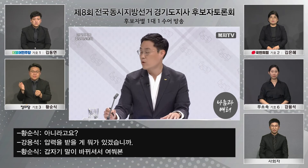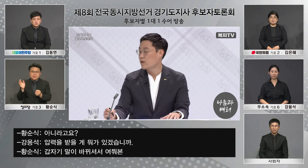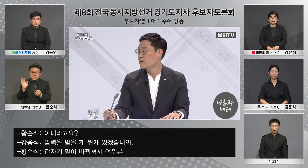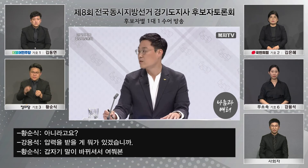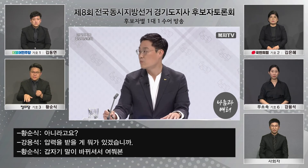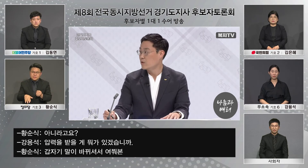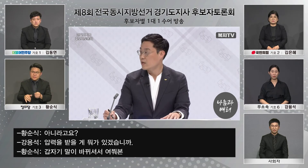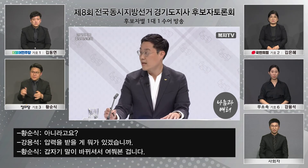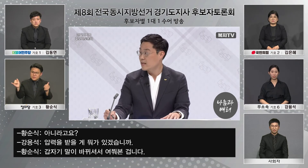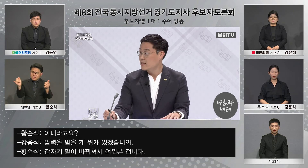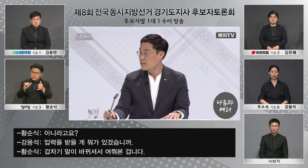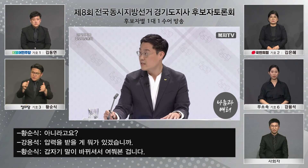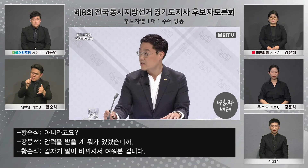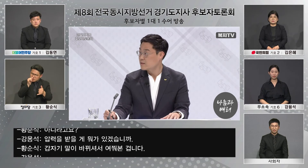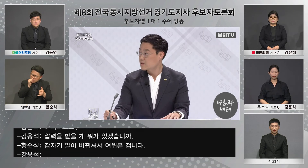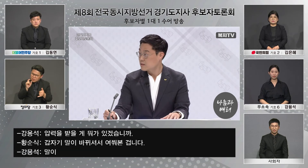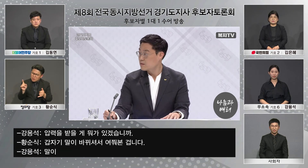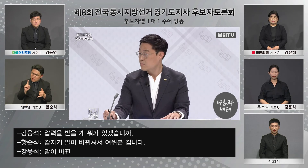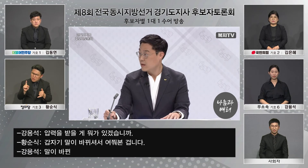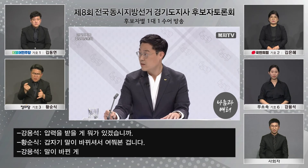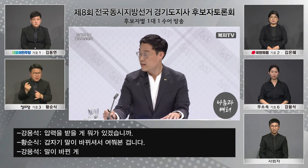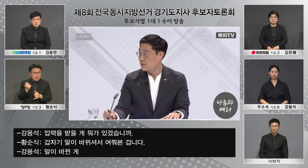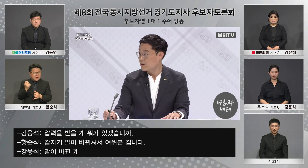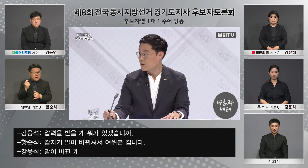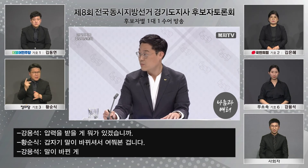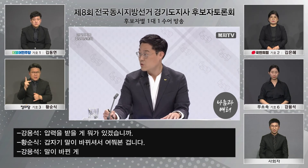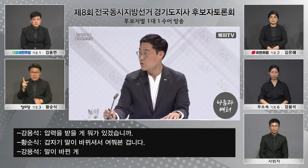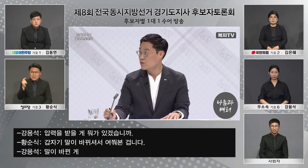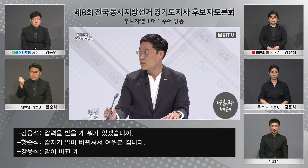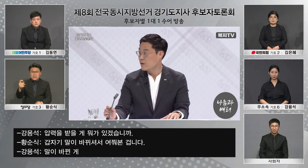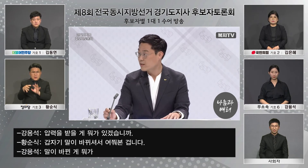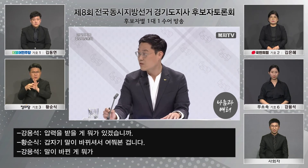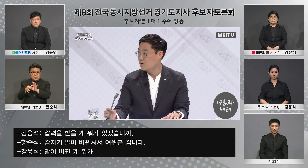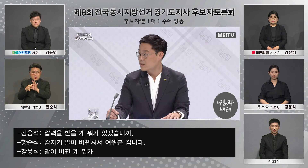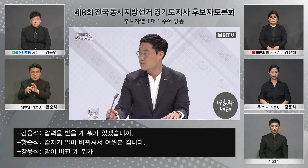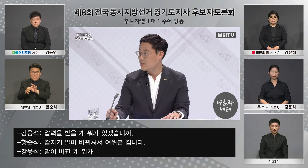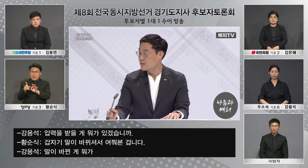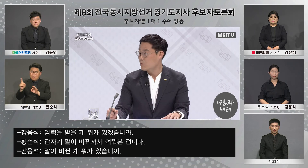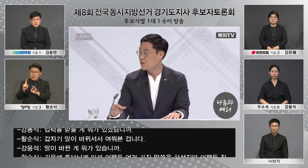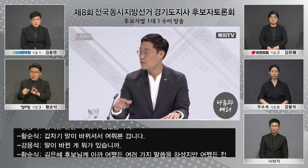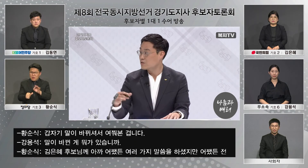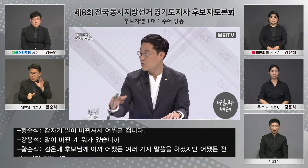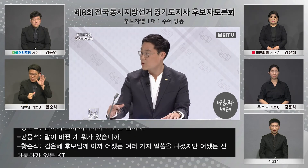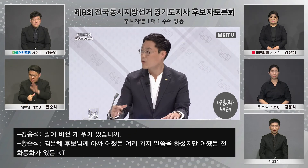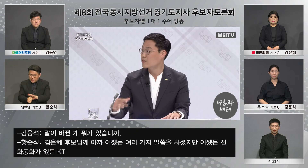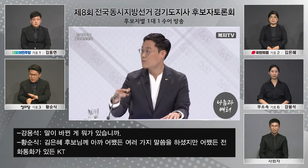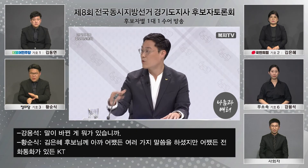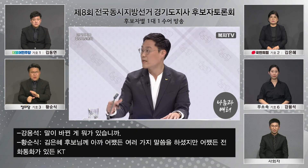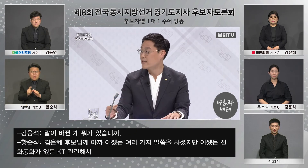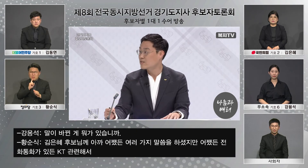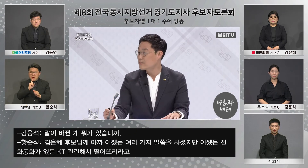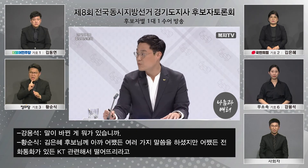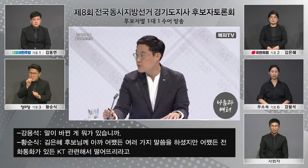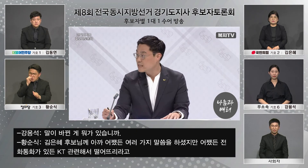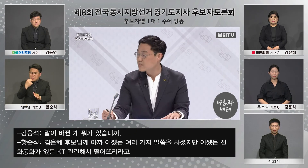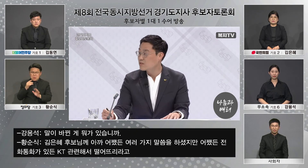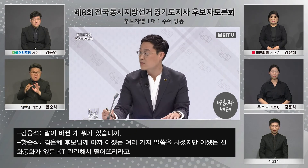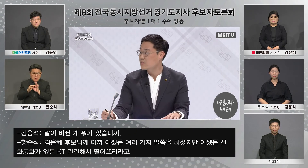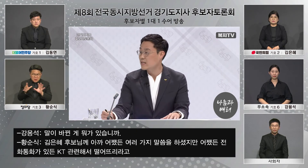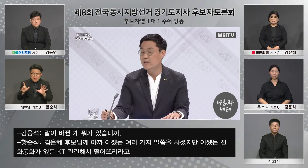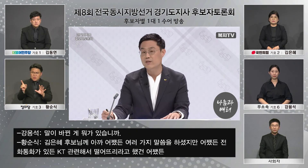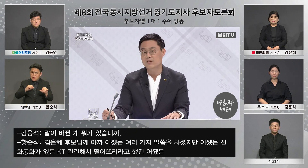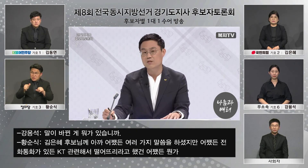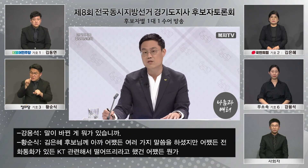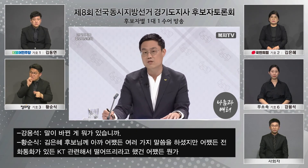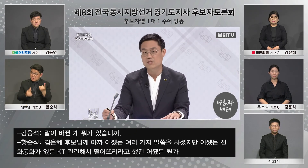전화 통화가 있던 뭔가 KT 관련해서 뭐 떨어뜨리라고 했건 어쨌든 간에 뭔가 전화 통화됐던 뭐가 액션이 분명히